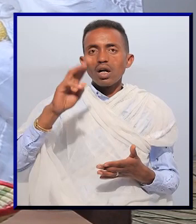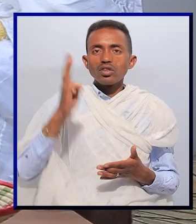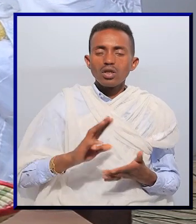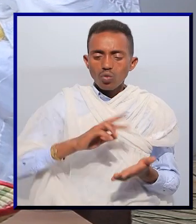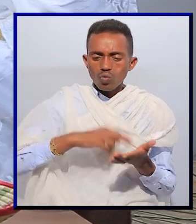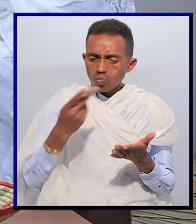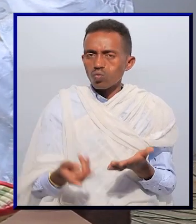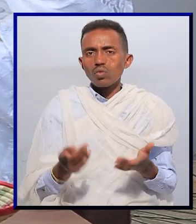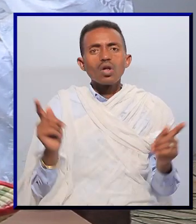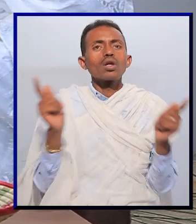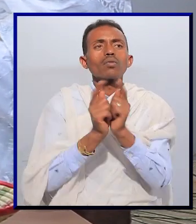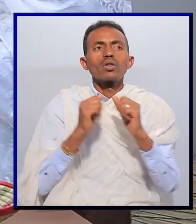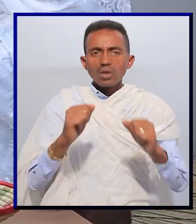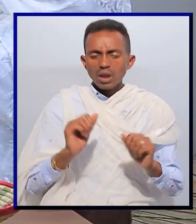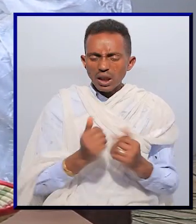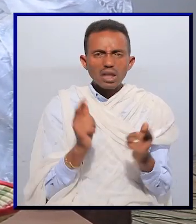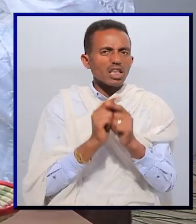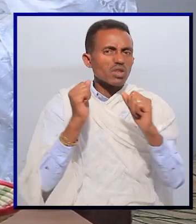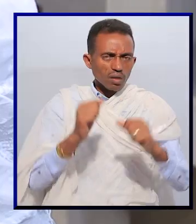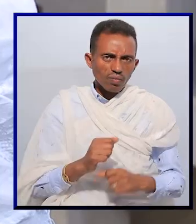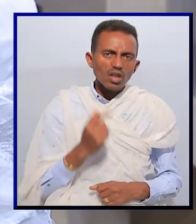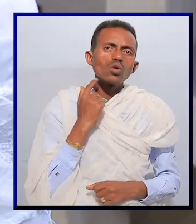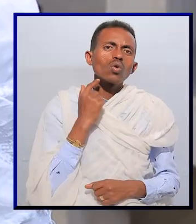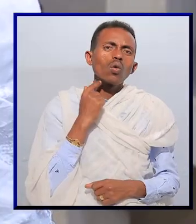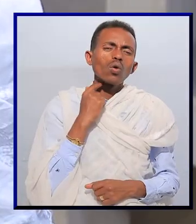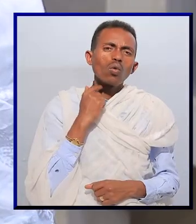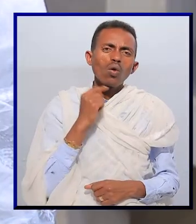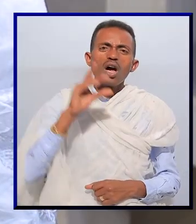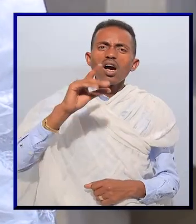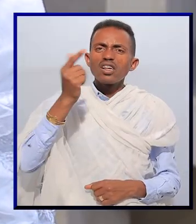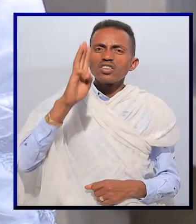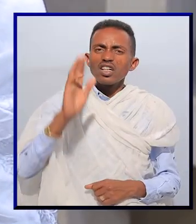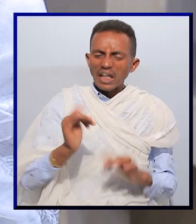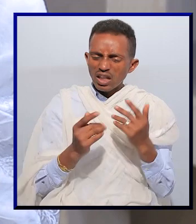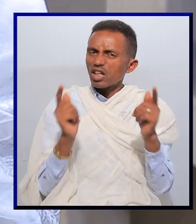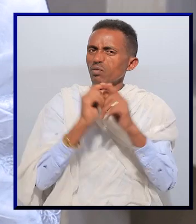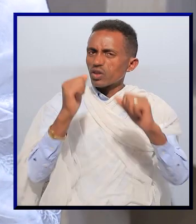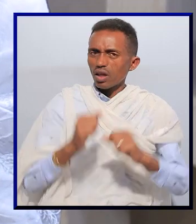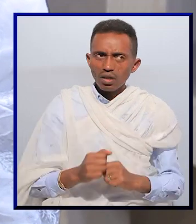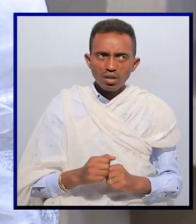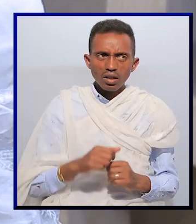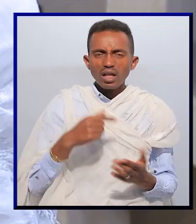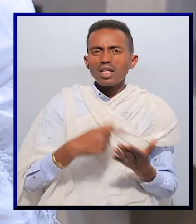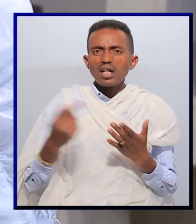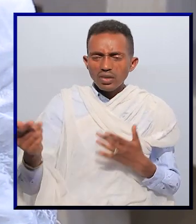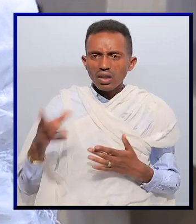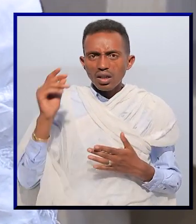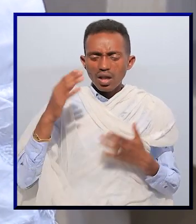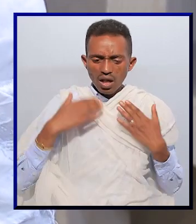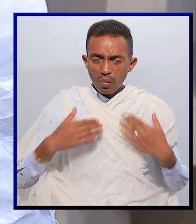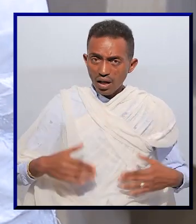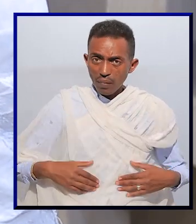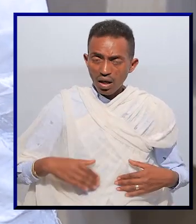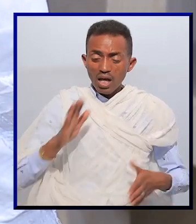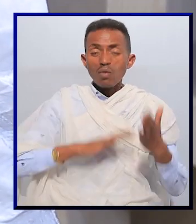ሊገጥም ይችላል? የጉሮሮ ካንሰር እንደው መምህር ካነሳው አይቀር ከዚህ ከመራቢያ ክፍሎቻችን ውጪ ነው ብለን